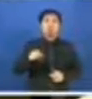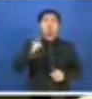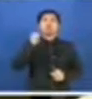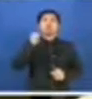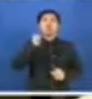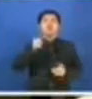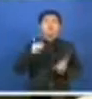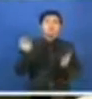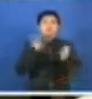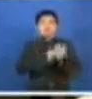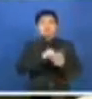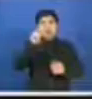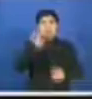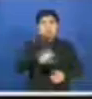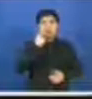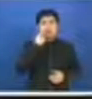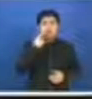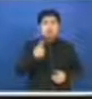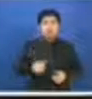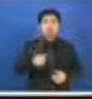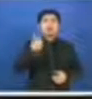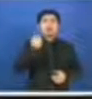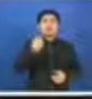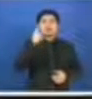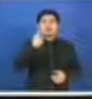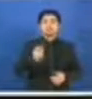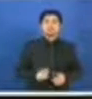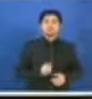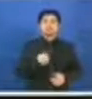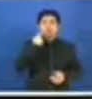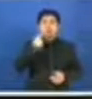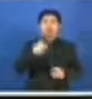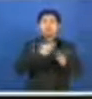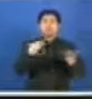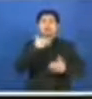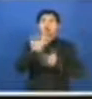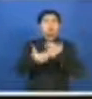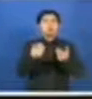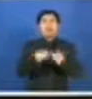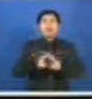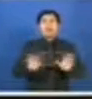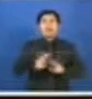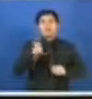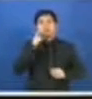gündeme getirmenin iyi niyetle izahı mümkün değildir.